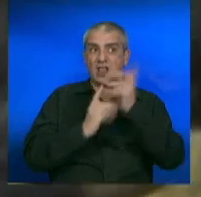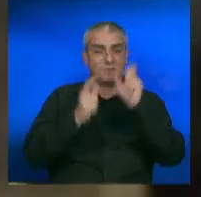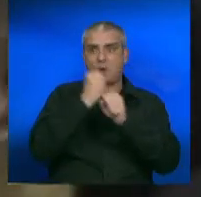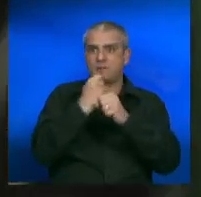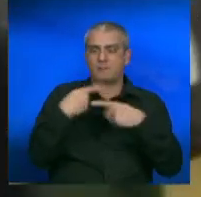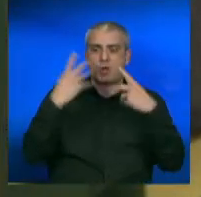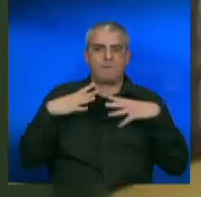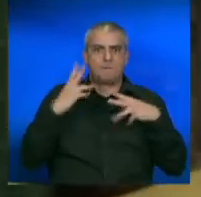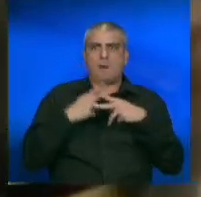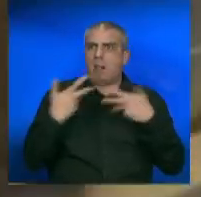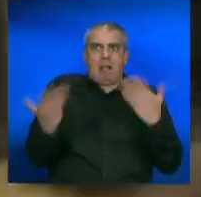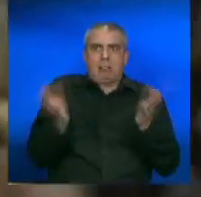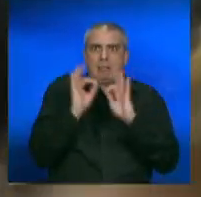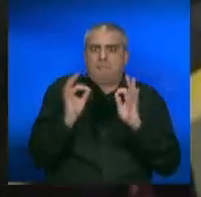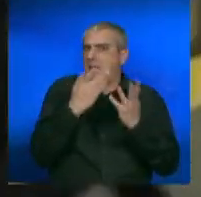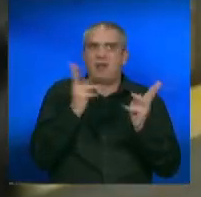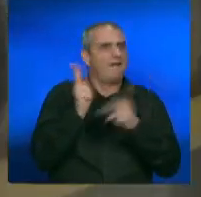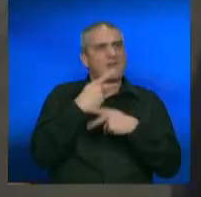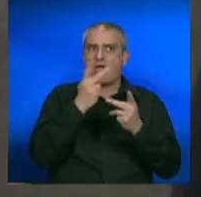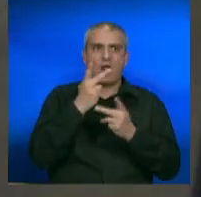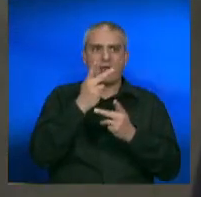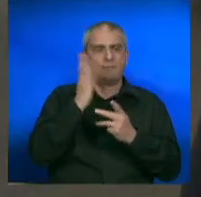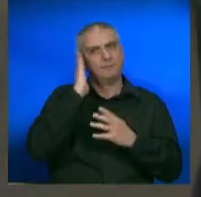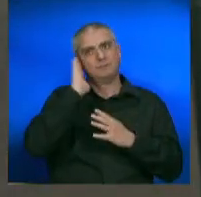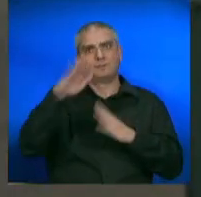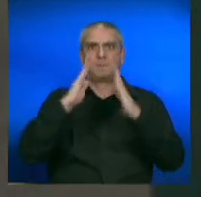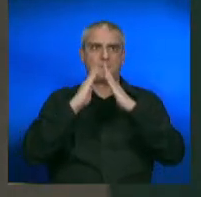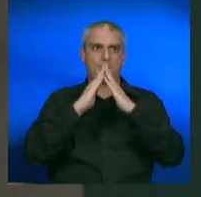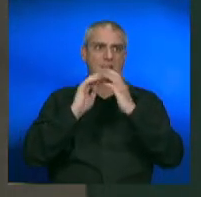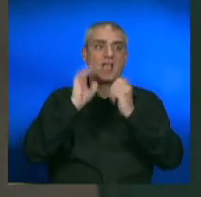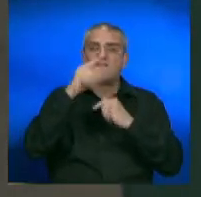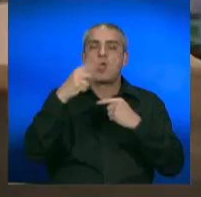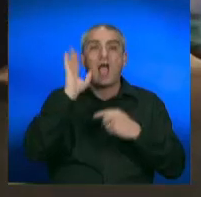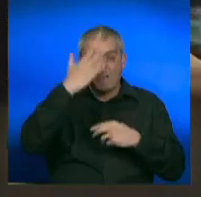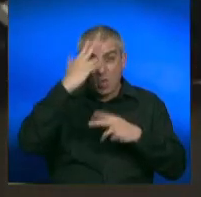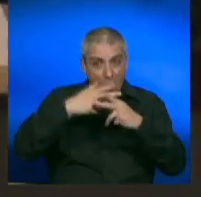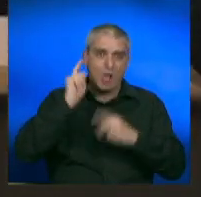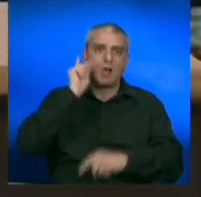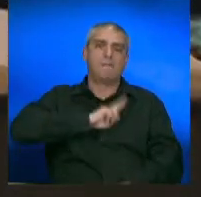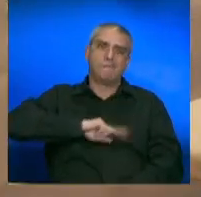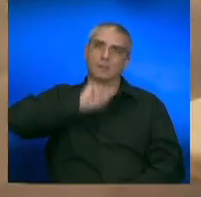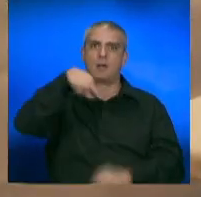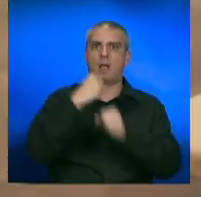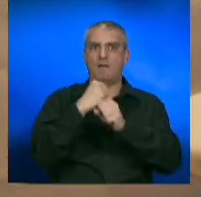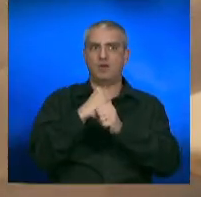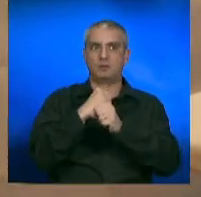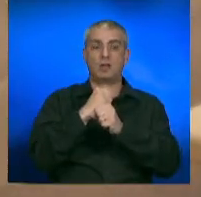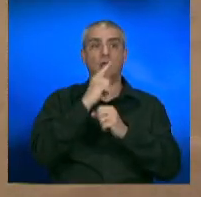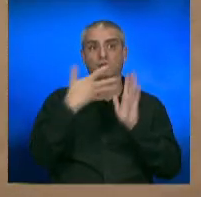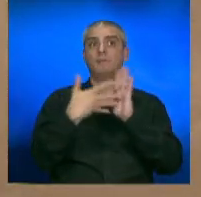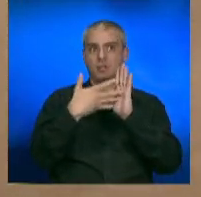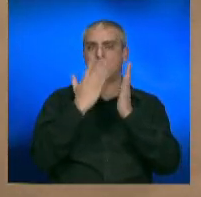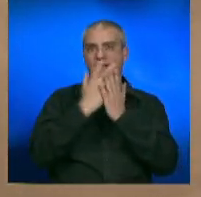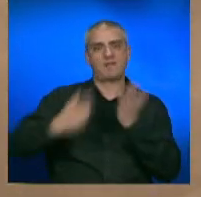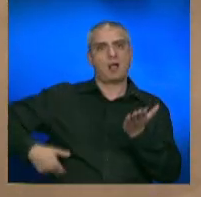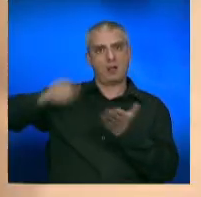אין ימי מחלה, והם לא יכולים להרשות לעצמם לשבת בבית אפילו אם הם חולים. במקביל, למרות שעכשיו הבדיקות כבר